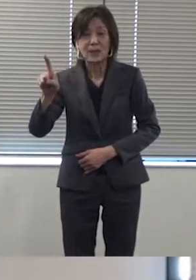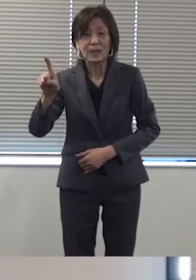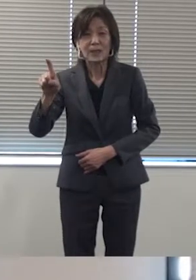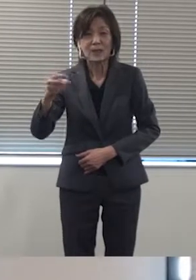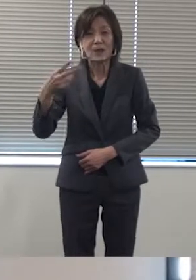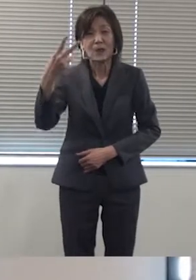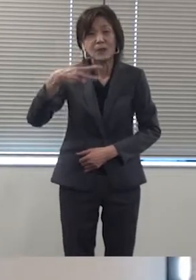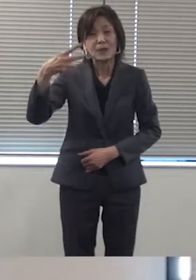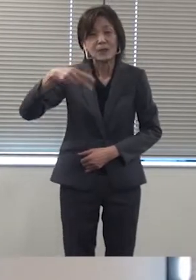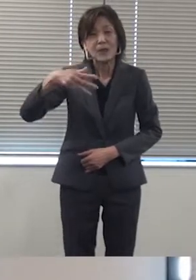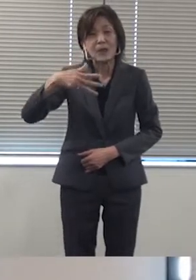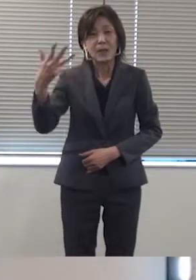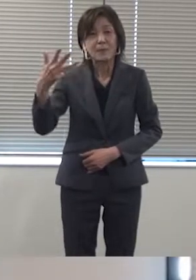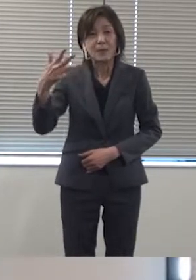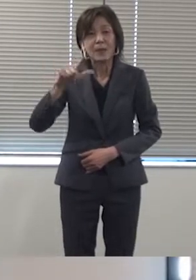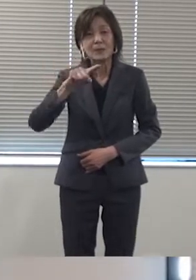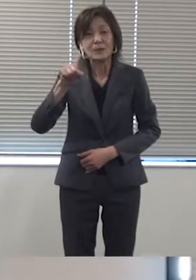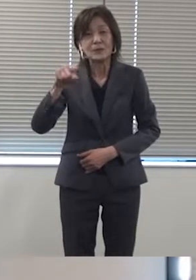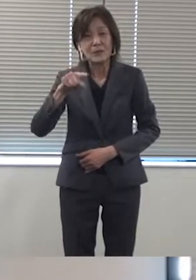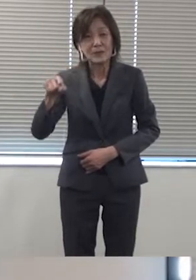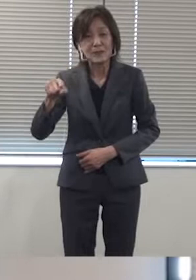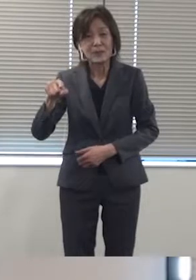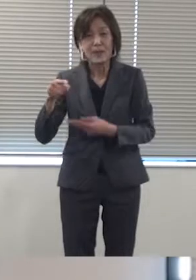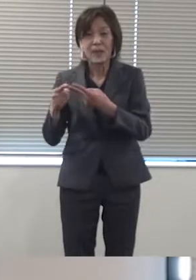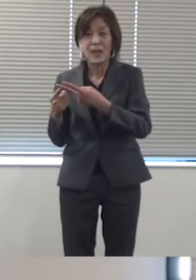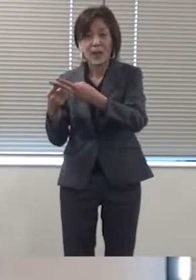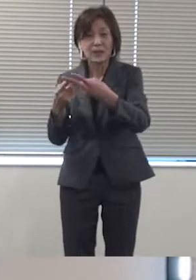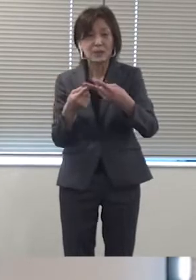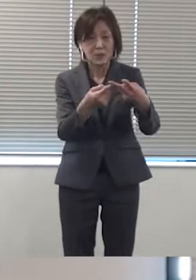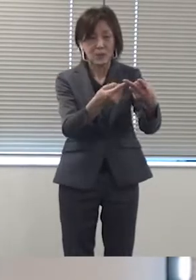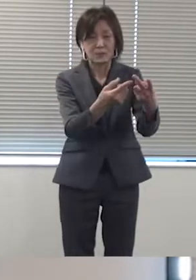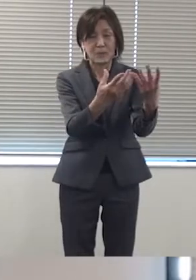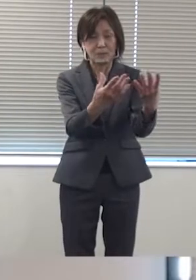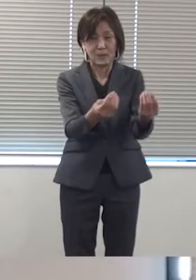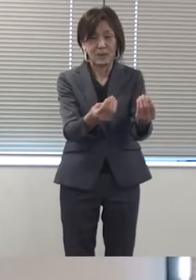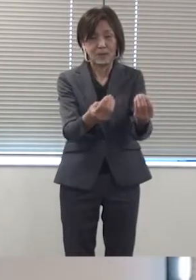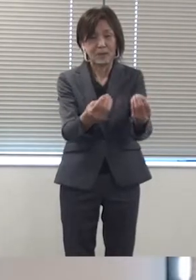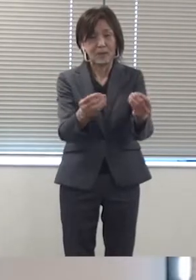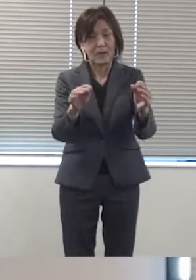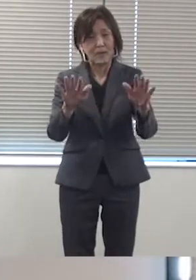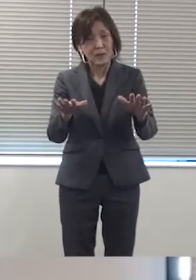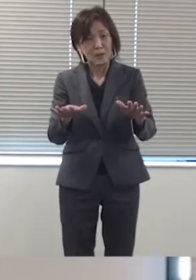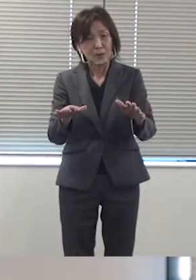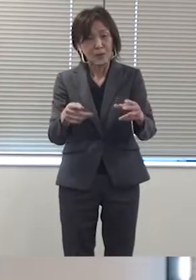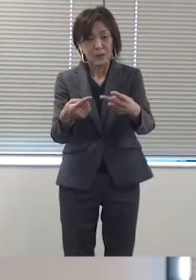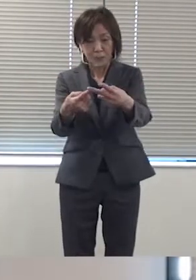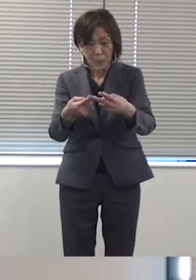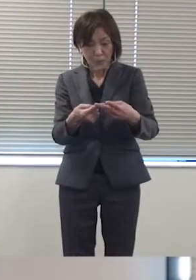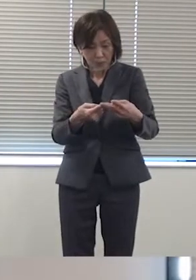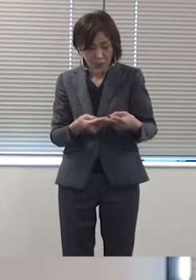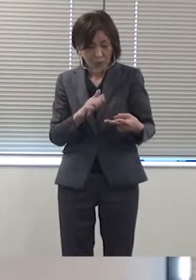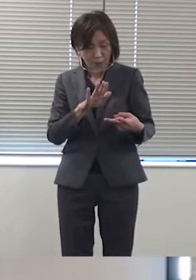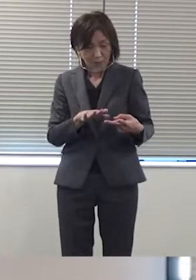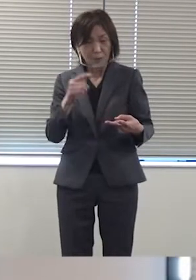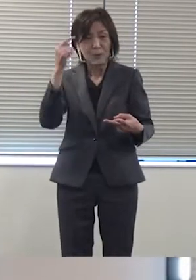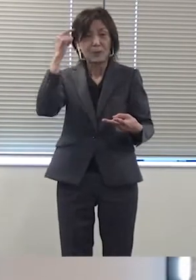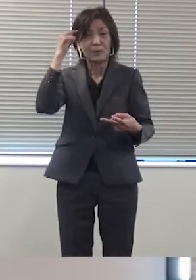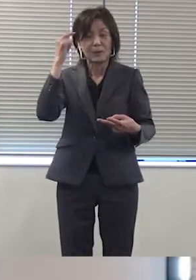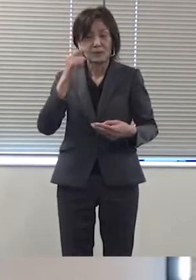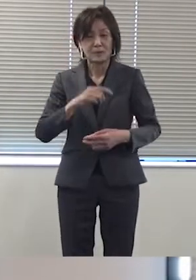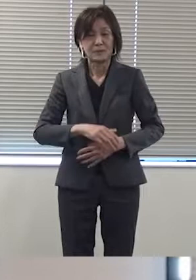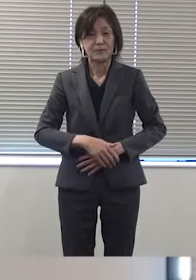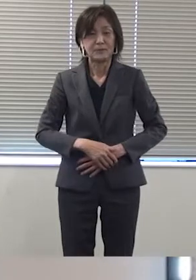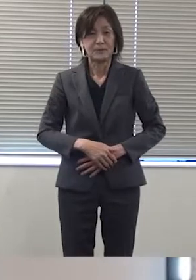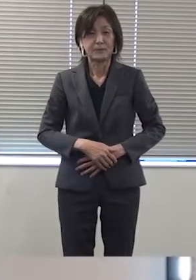に、昨日発送いたしましたので、今日あたりから準備ついていっているというところだと